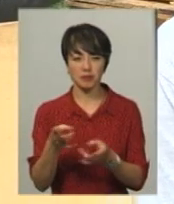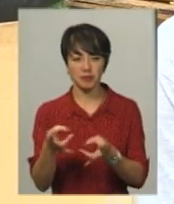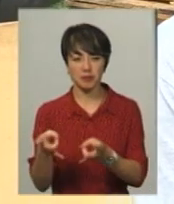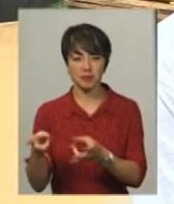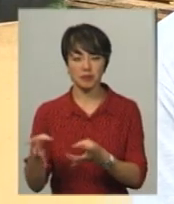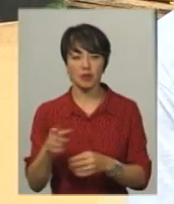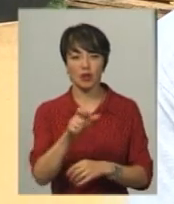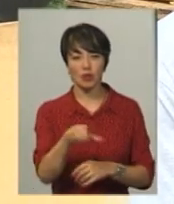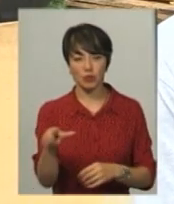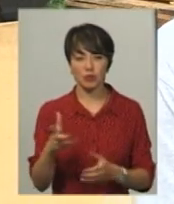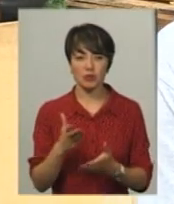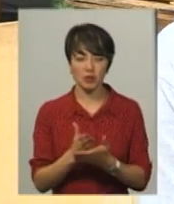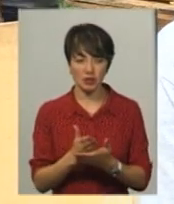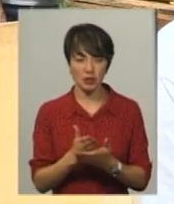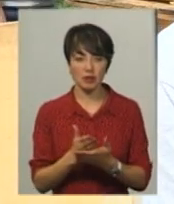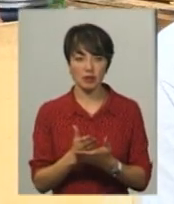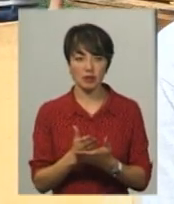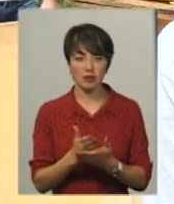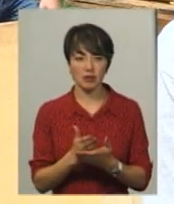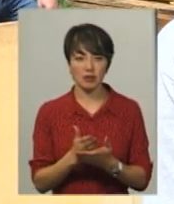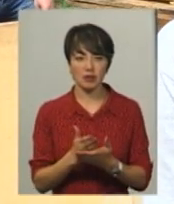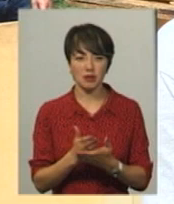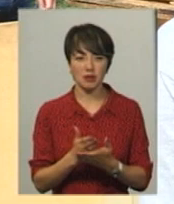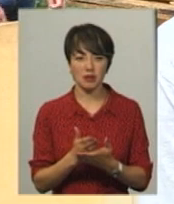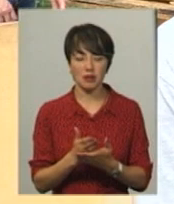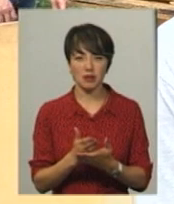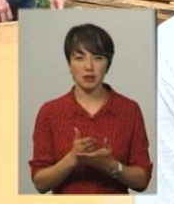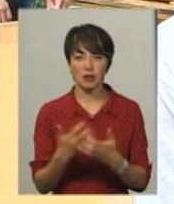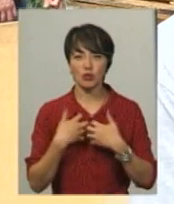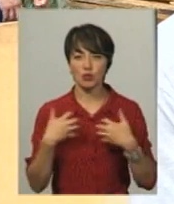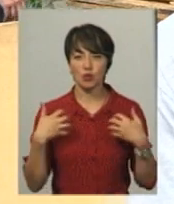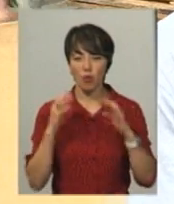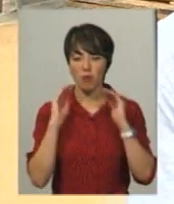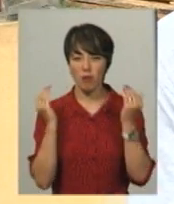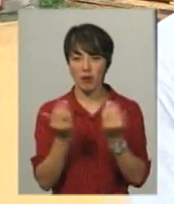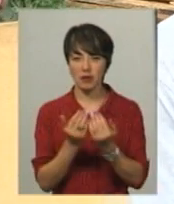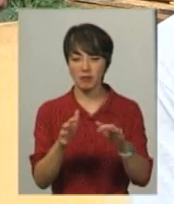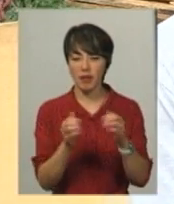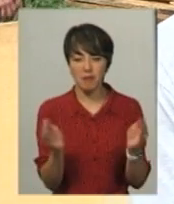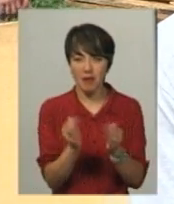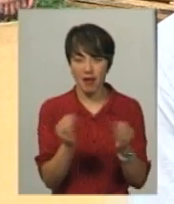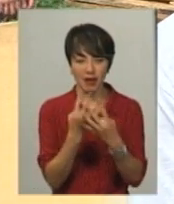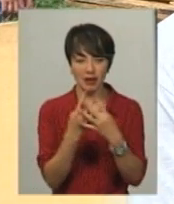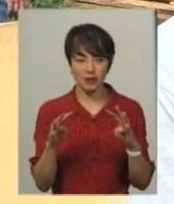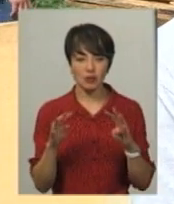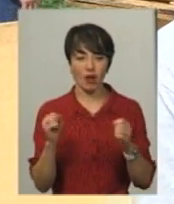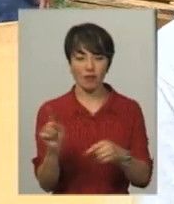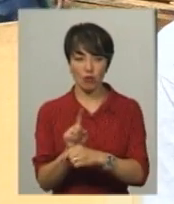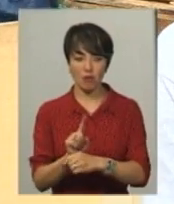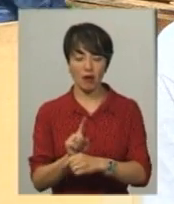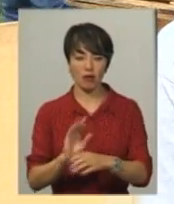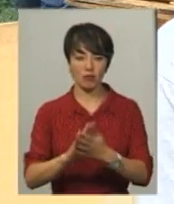само є от контактні зоопарки, і треба їм забрати і сажати не в маленькі клеточки, щось таке, а в нормальні,